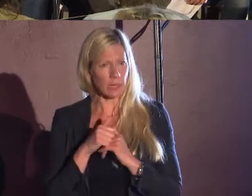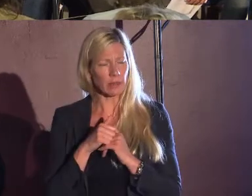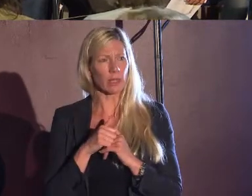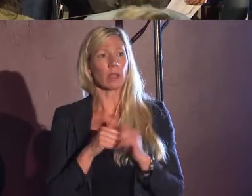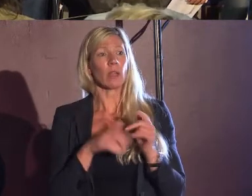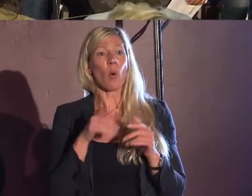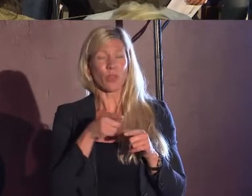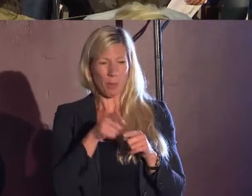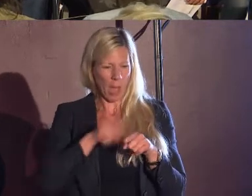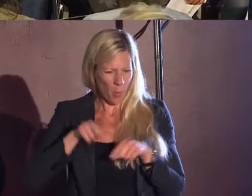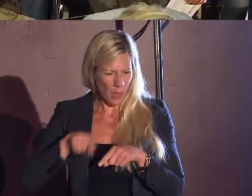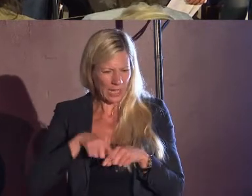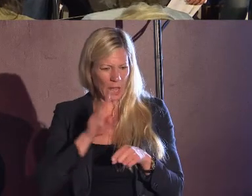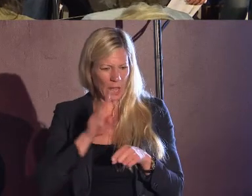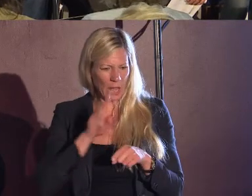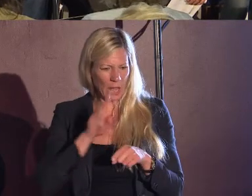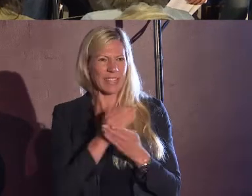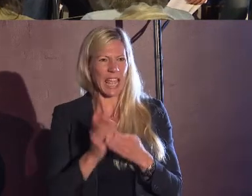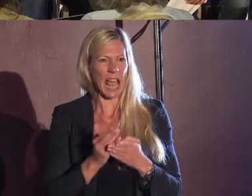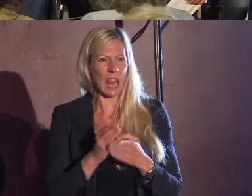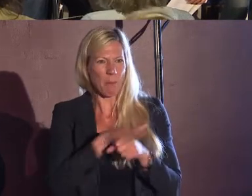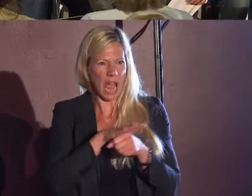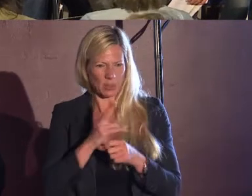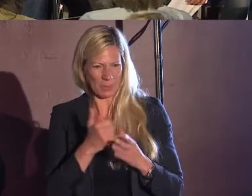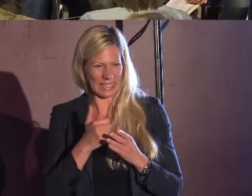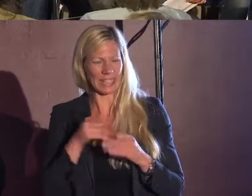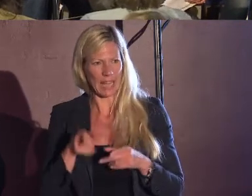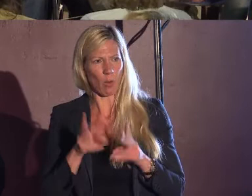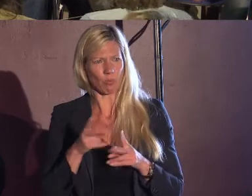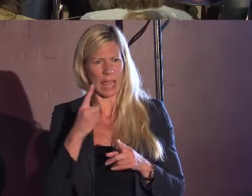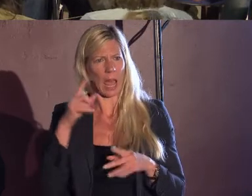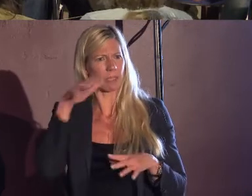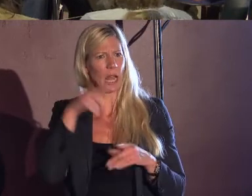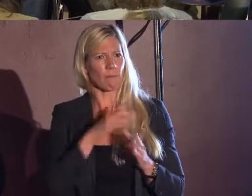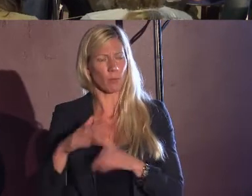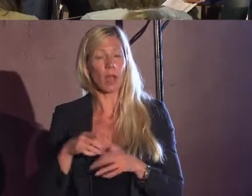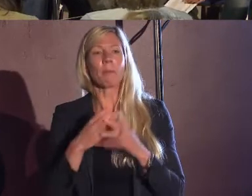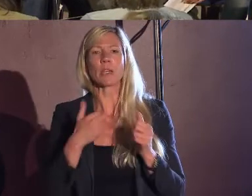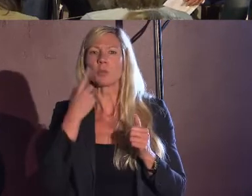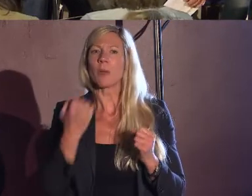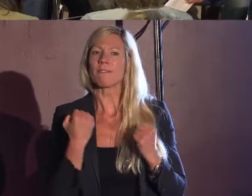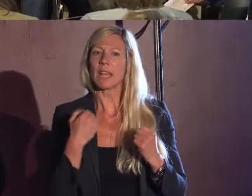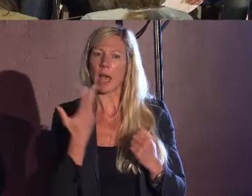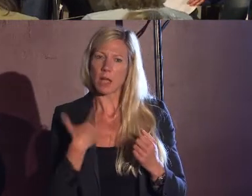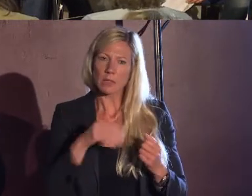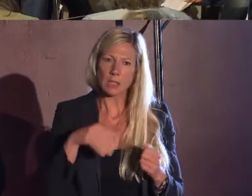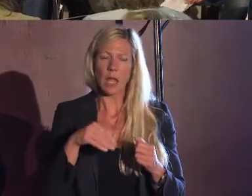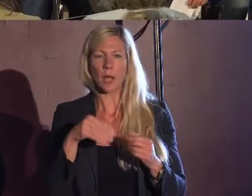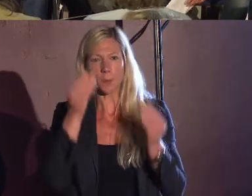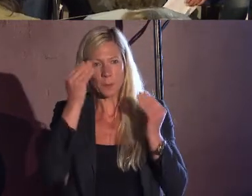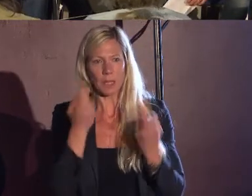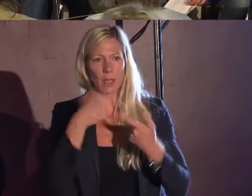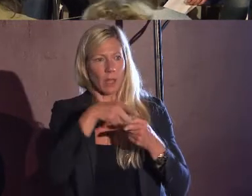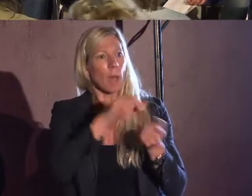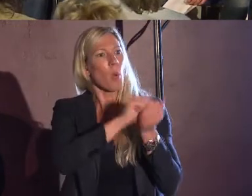olika delbranscherna som ingår i detta. Och jag tror det är väldigt viktigt att satsa på utbildningar gentemot